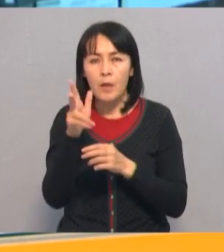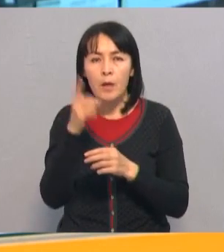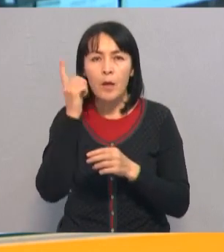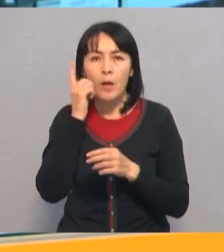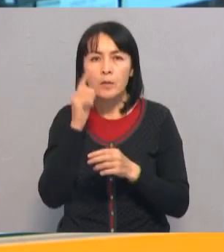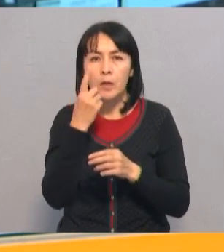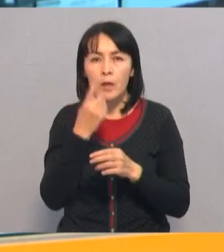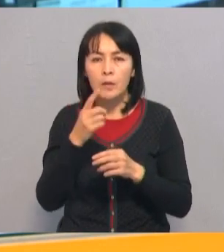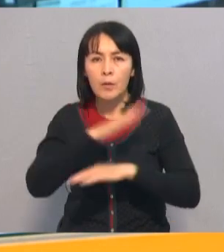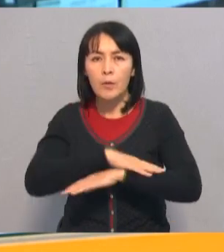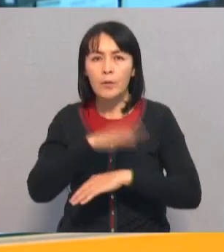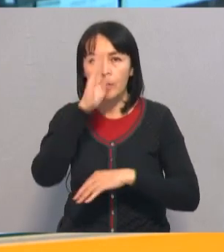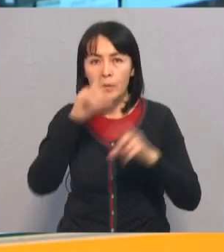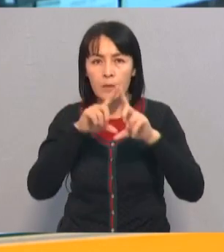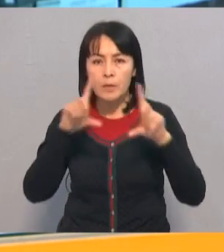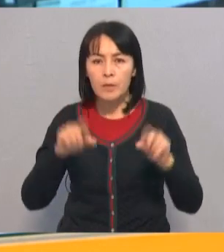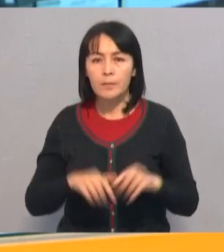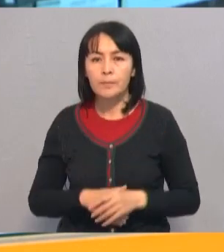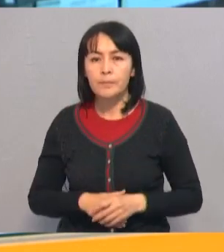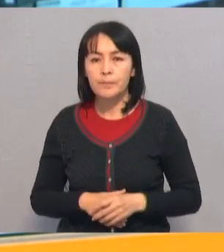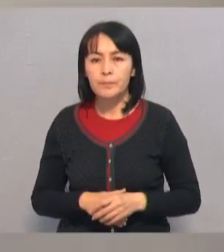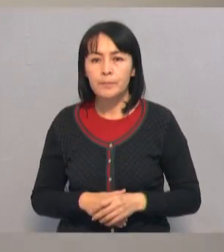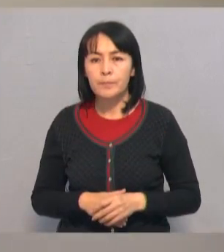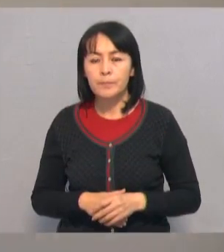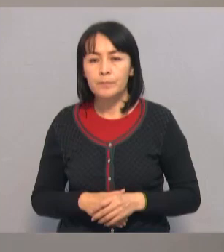смартфона одноклассника мальчика.